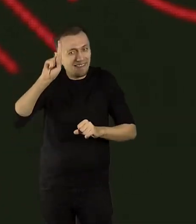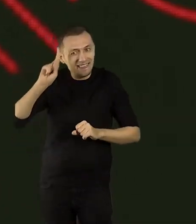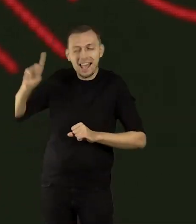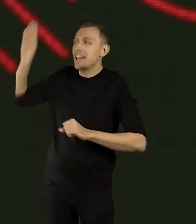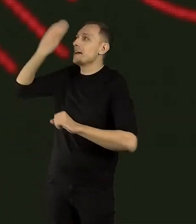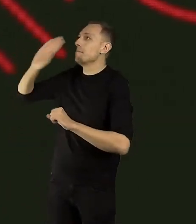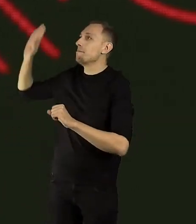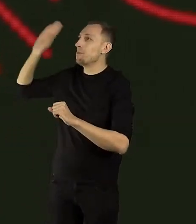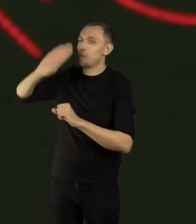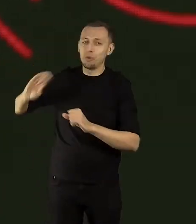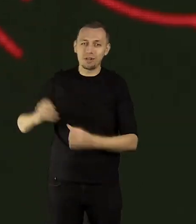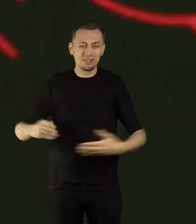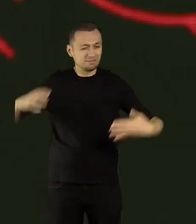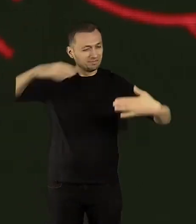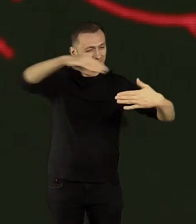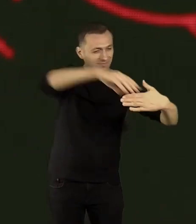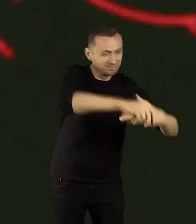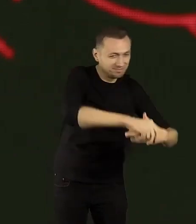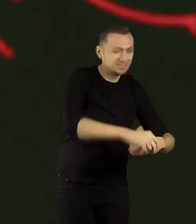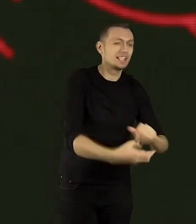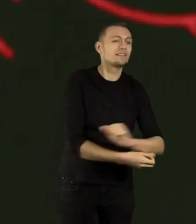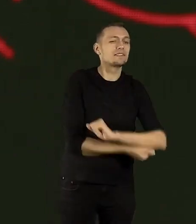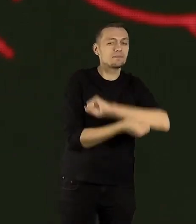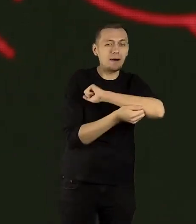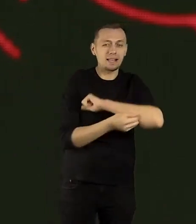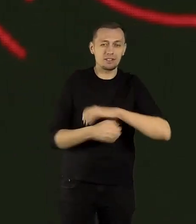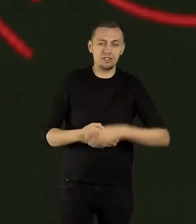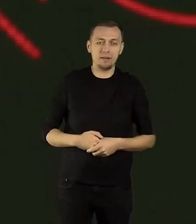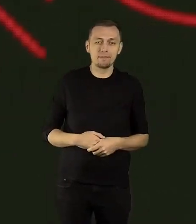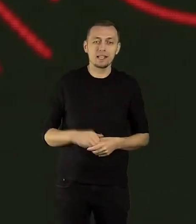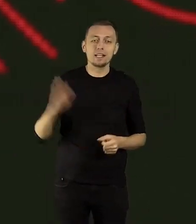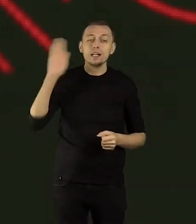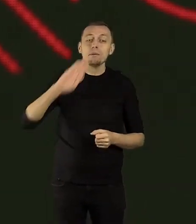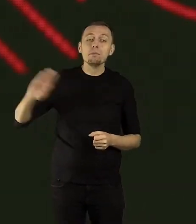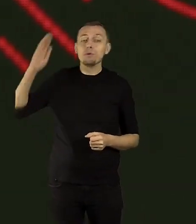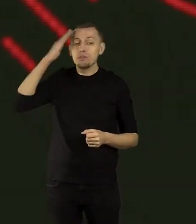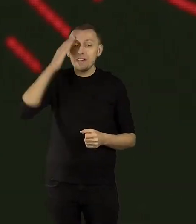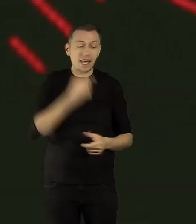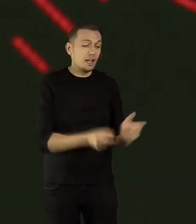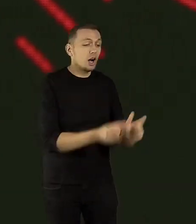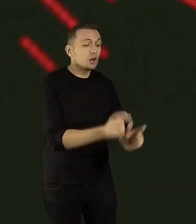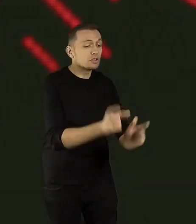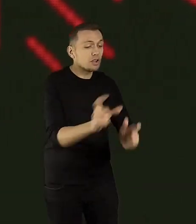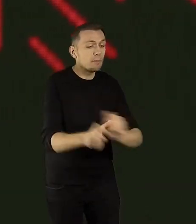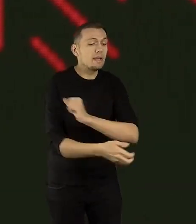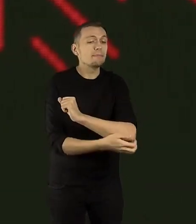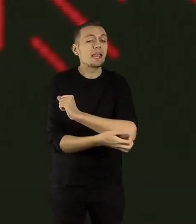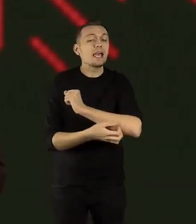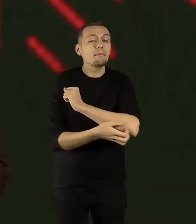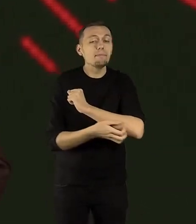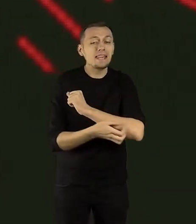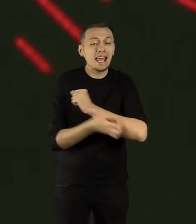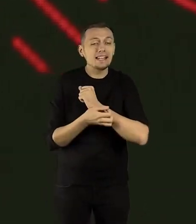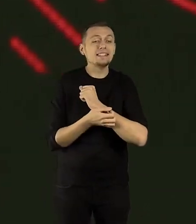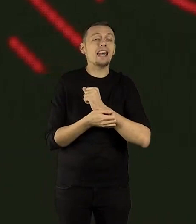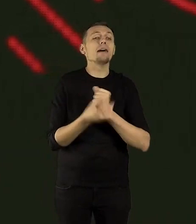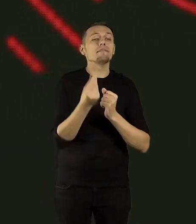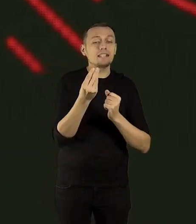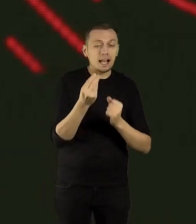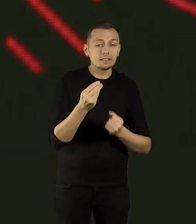nikt inny nie będzie o nich walczył. Zwraca na nich szczególną uwagę, ponieważ reszta świata to zaniedbuje.